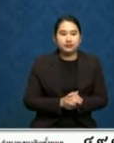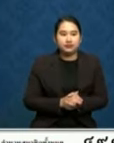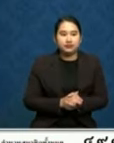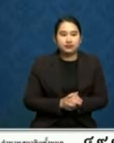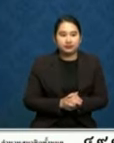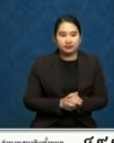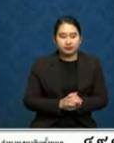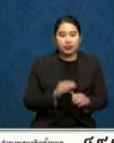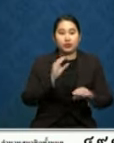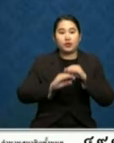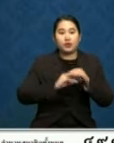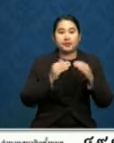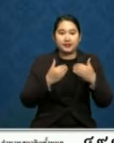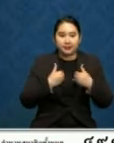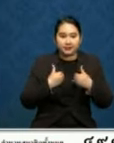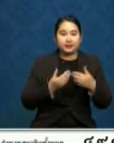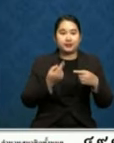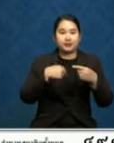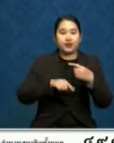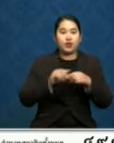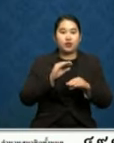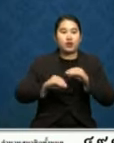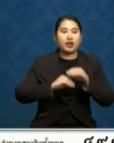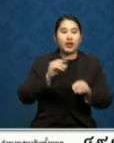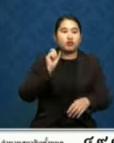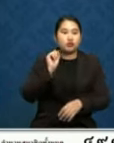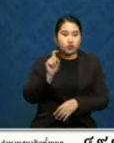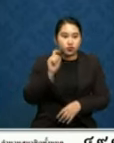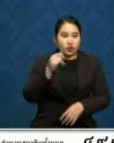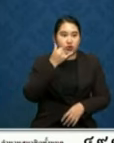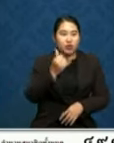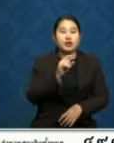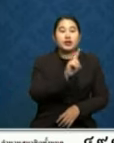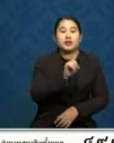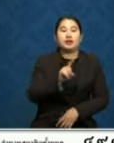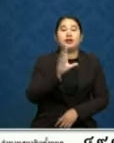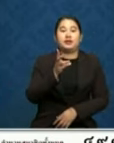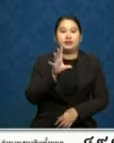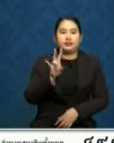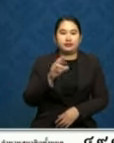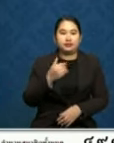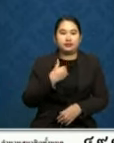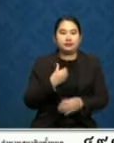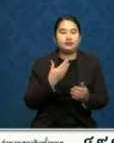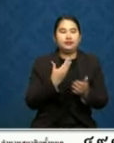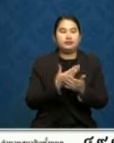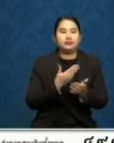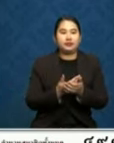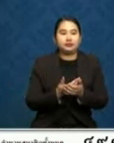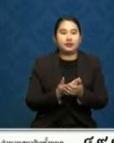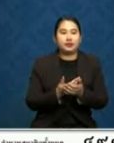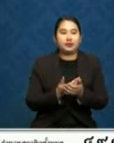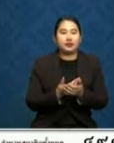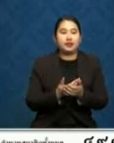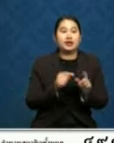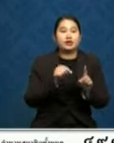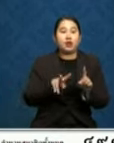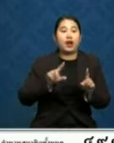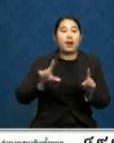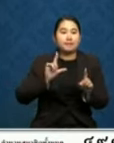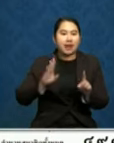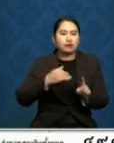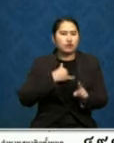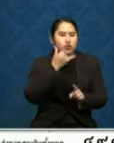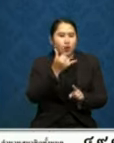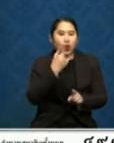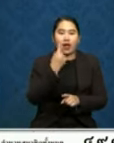อกจากมีโครงการนี้แล้วยังมีโครงการเกี่ยวกับสายด่วน1167ด้วยนะคะปาเข้าไป2เบอร์แล้วนะคะที่ประชาชนต้องโทรแล้วก็ต้องดูว่าจะโทรหา